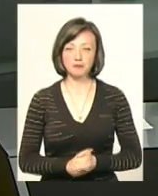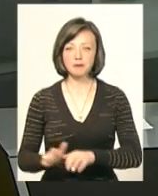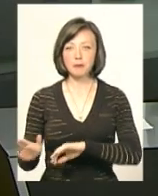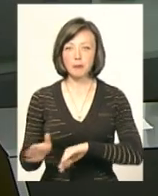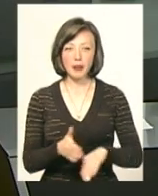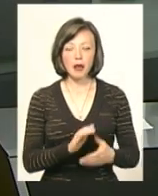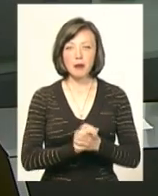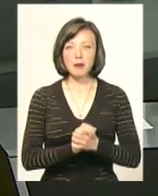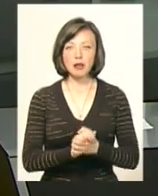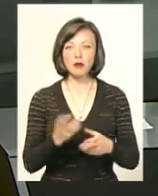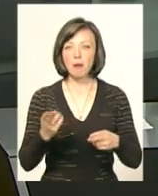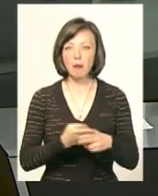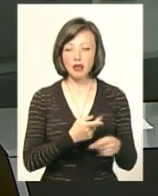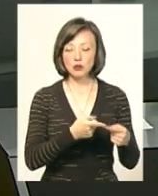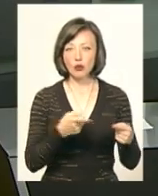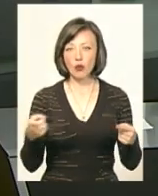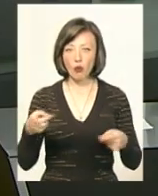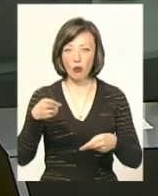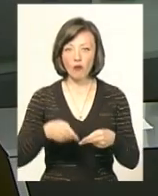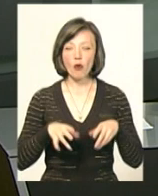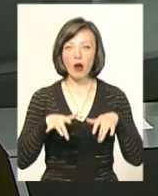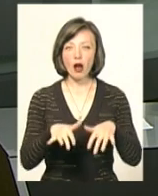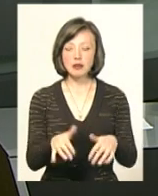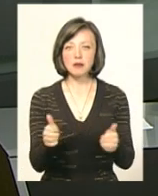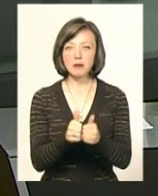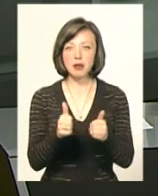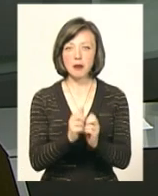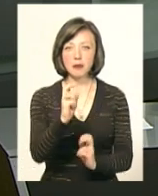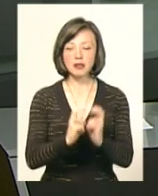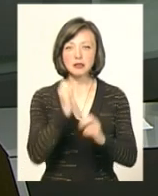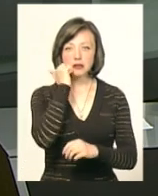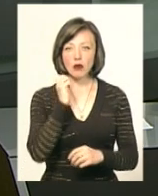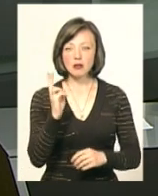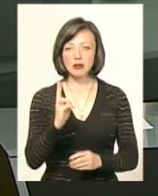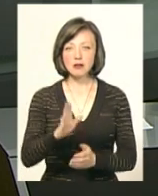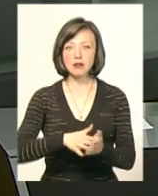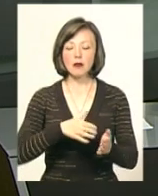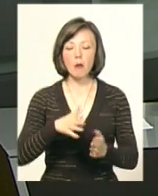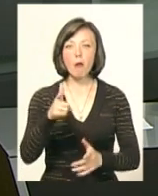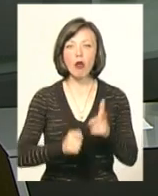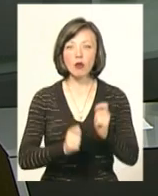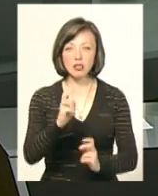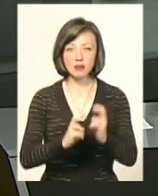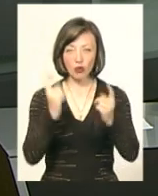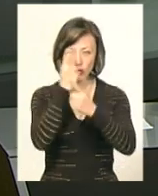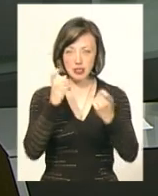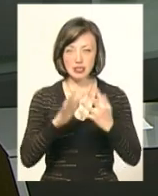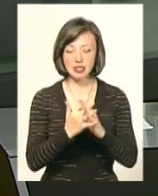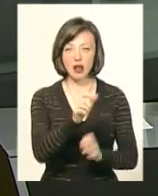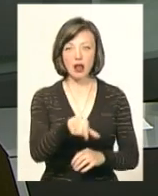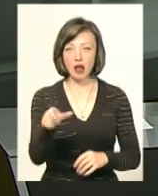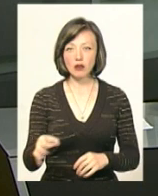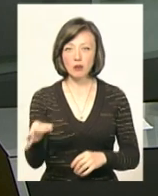Мирну безстрокову акцію протесту під стінами дочірнього підприємства Старокостянтинівський молочний завод сьогодні оголосили селяни Хмельниччини